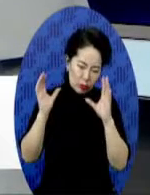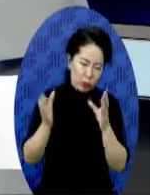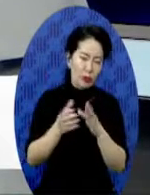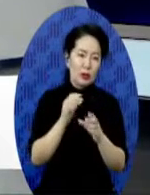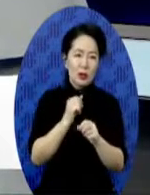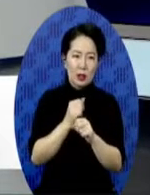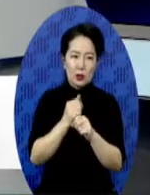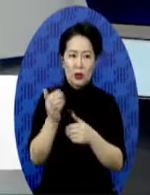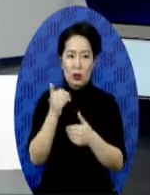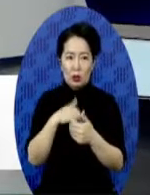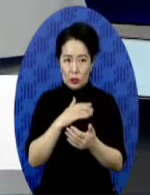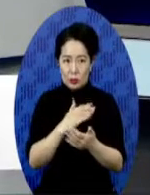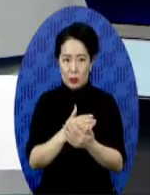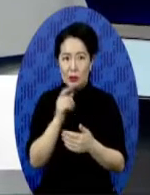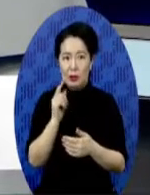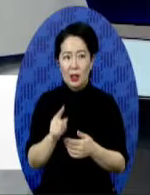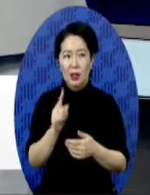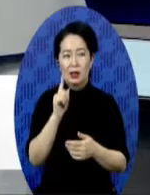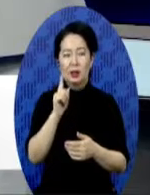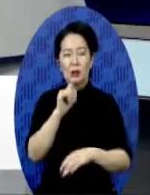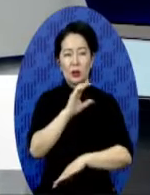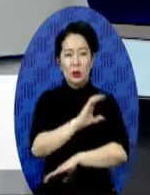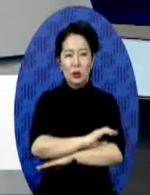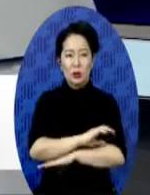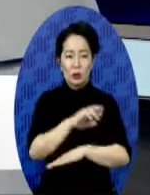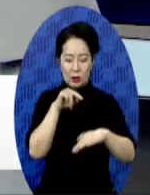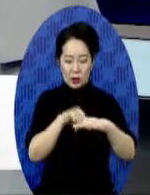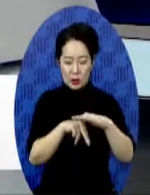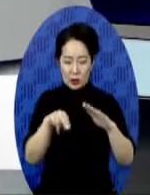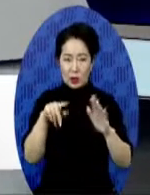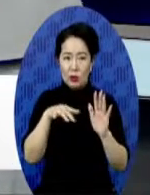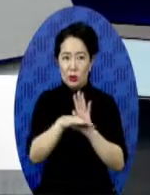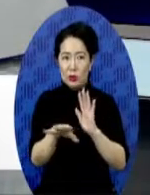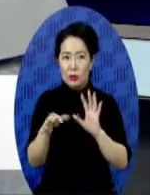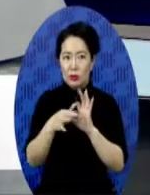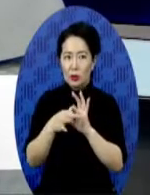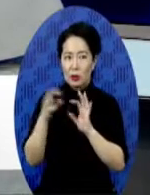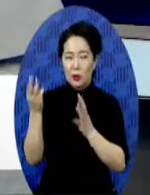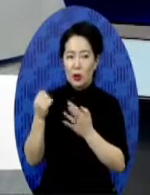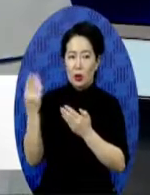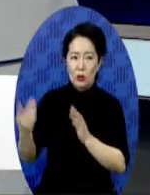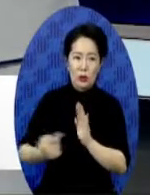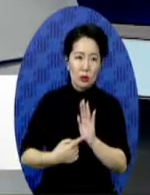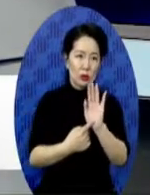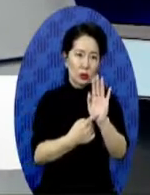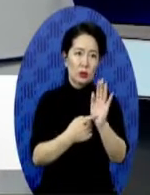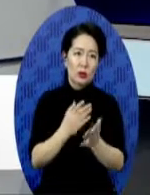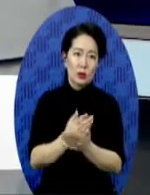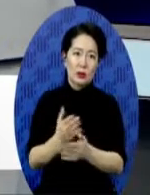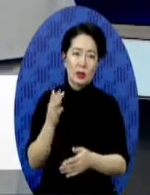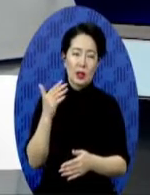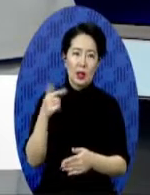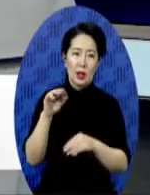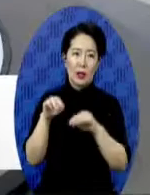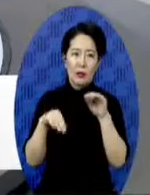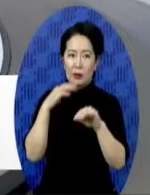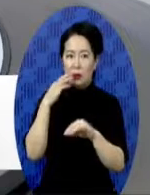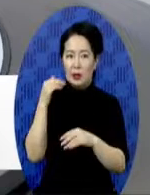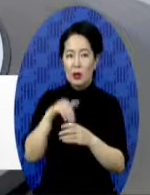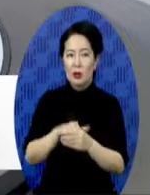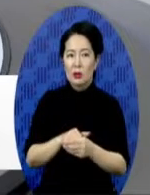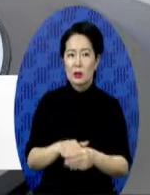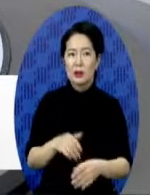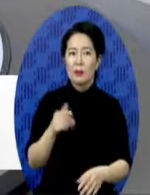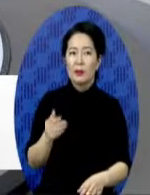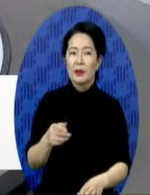бүгдээрээ орж байгаа. Тэгэхээр зөвхөн сургууль цэцэрлэгийн хүртээмж тал дээр бол би тэд өнөөдөр тоогоо авч байгаа учраас энэхүү график мэдээлэлд оруулсан байгаа.